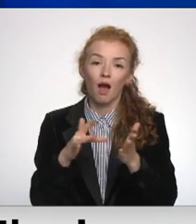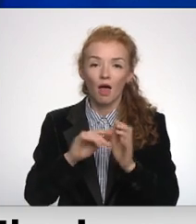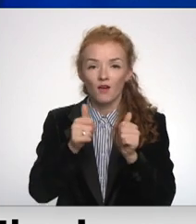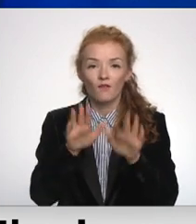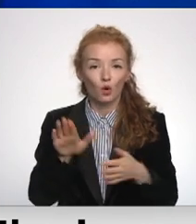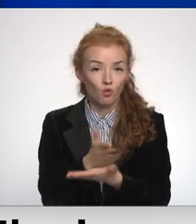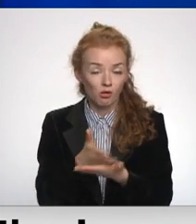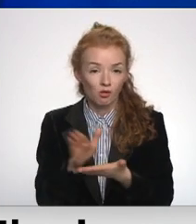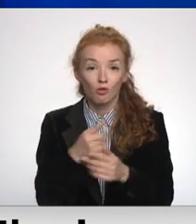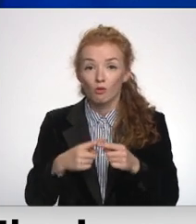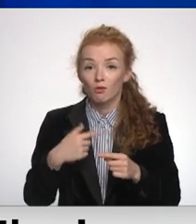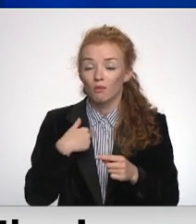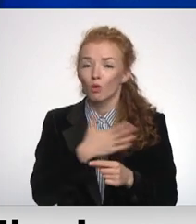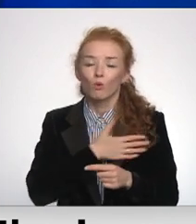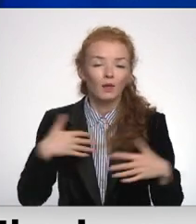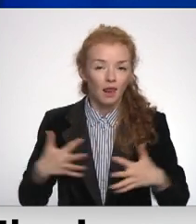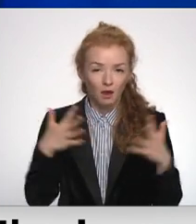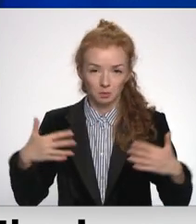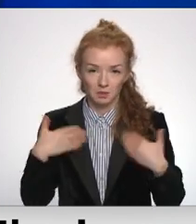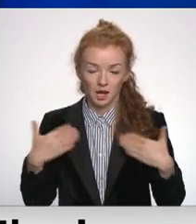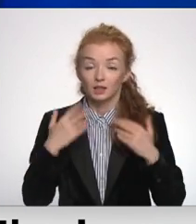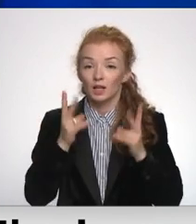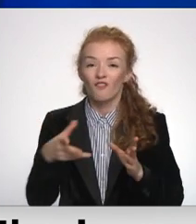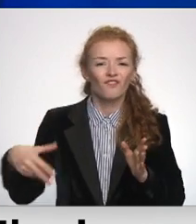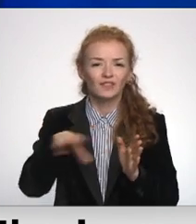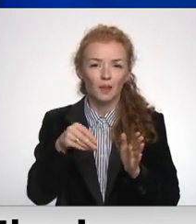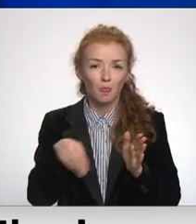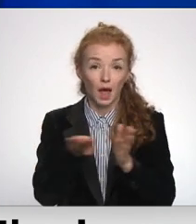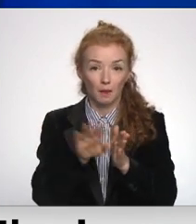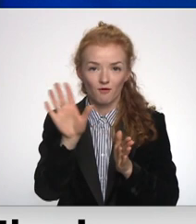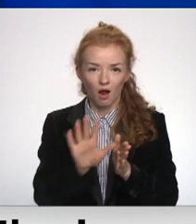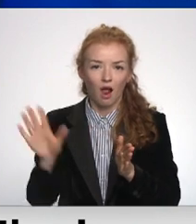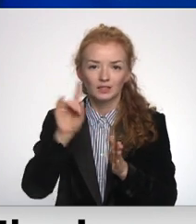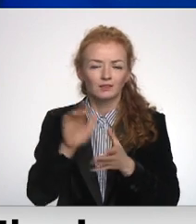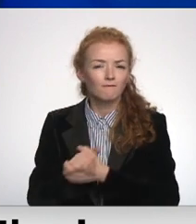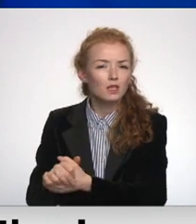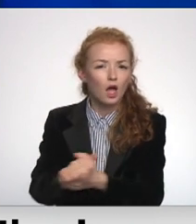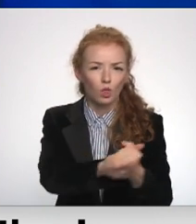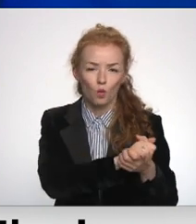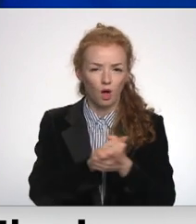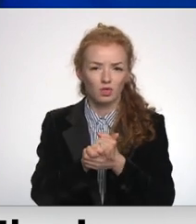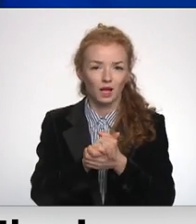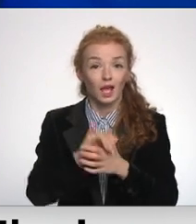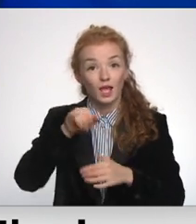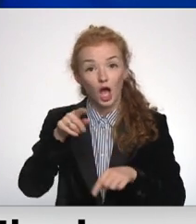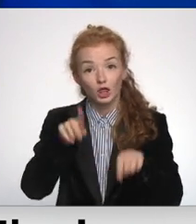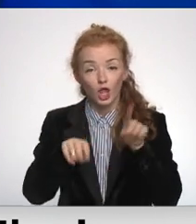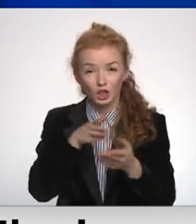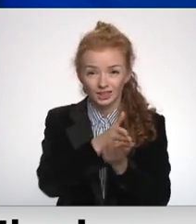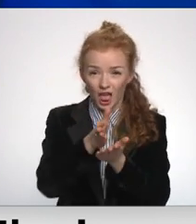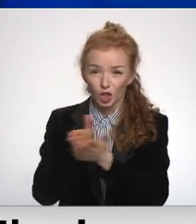risinājumi. Tas, kas mani ļoti iepriecina, ir, ka visas dalībvalstis ir ļoti vienotas. Pat tad, ja daudzi sektori